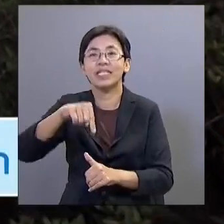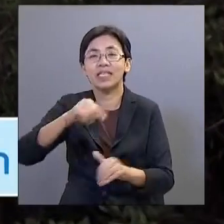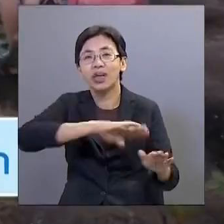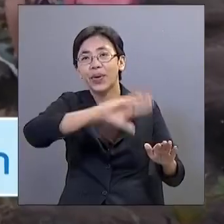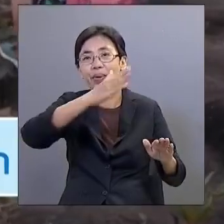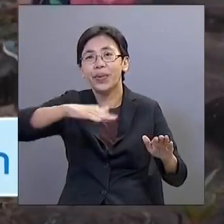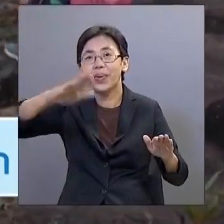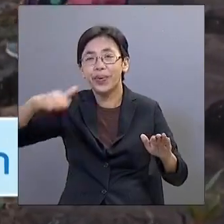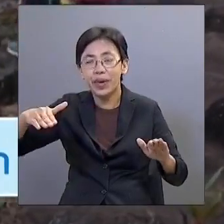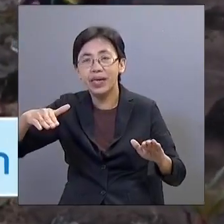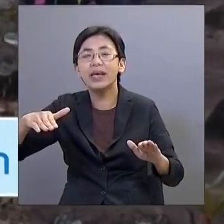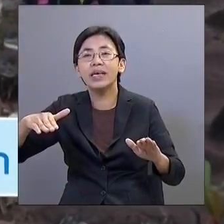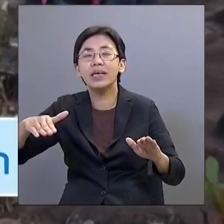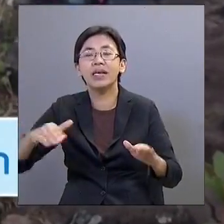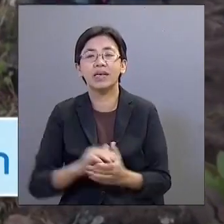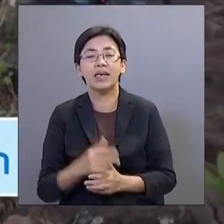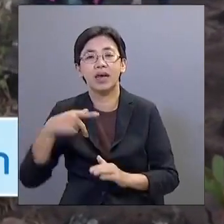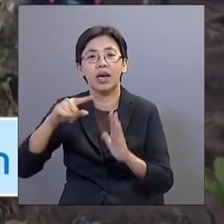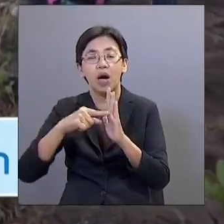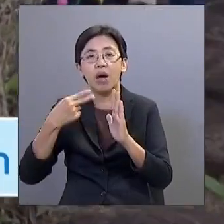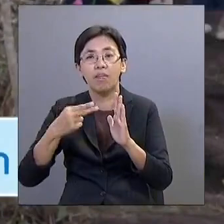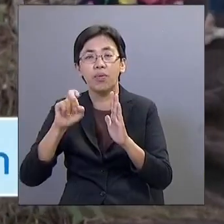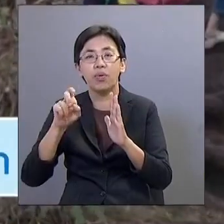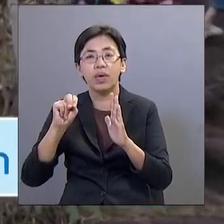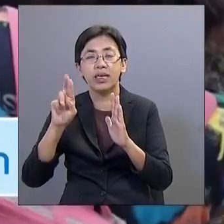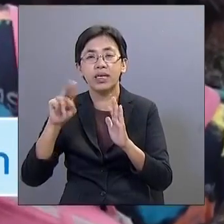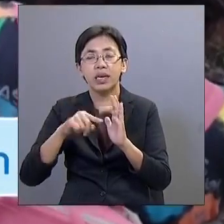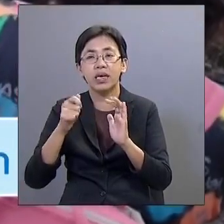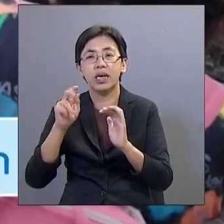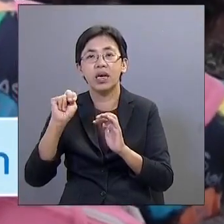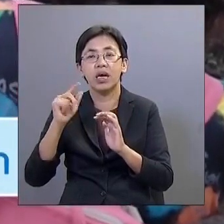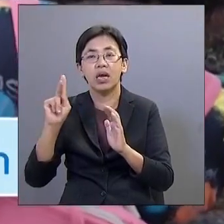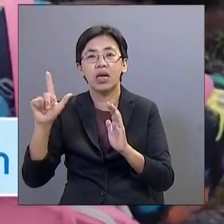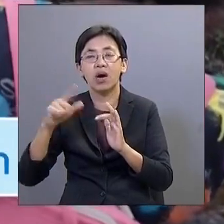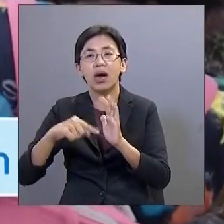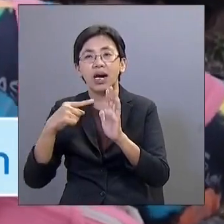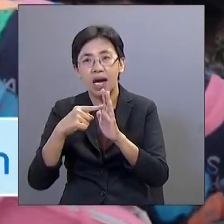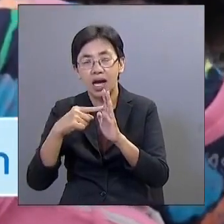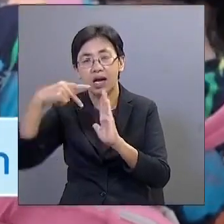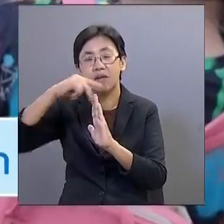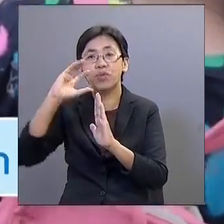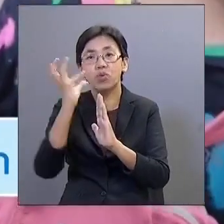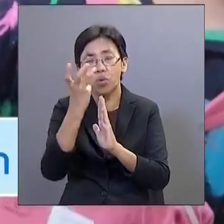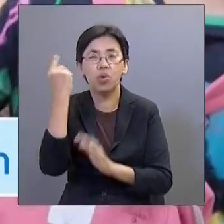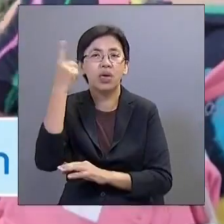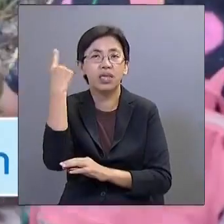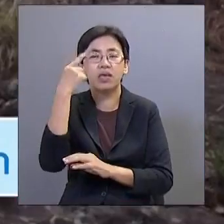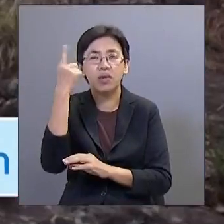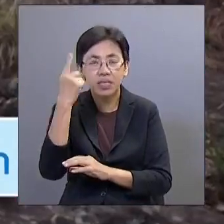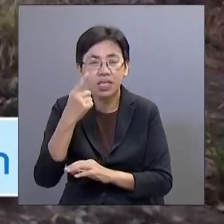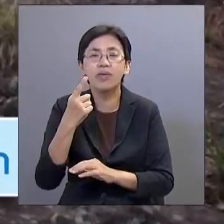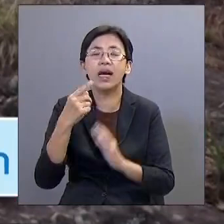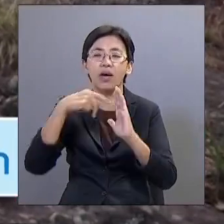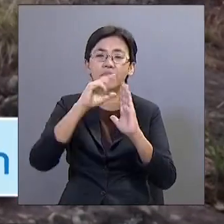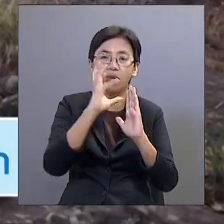ผาชูธงอุทยานแห่งชาติภูหินร่องกล้าตำบลเนินเพิ่มอำเภอนครไทยจังหวัดพิษณุโลกนั้นมีนักท่องเที่ยวจากทั้งในจังหวัด